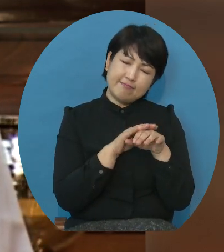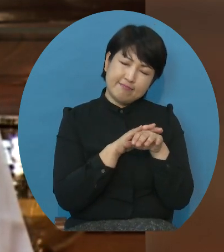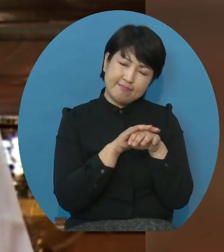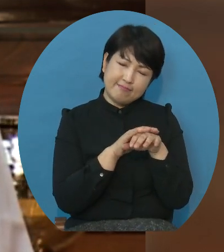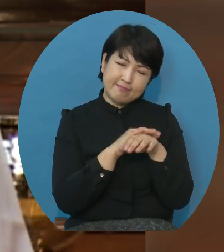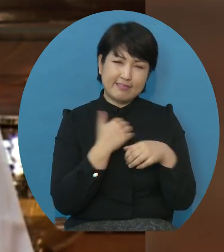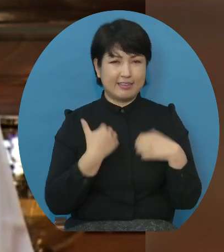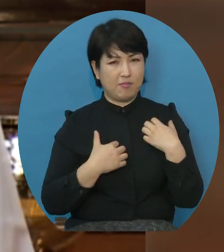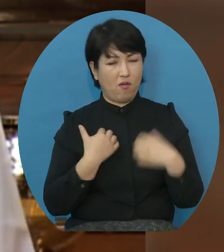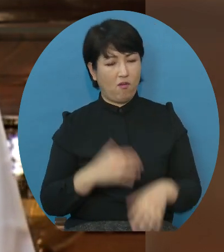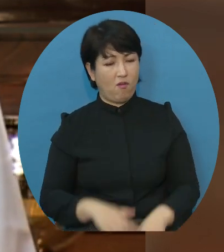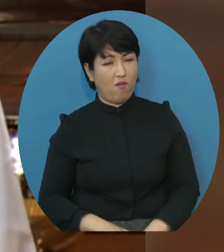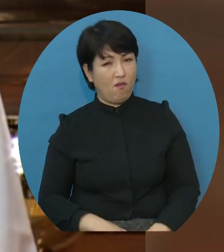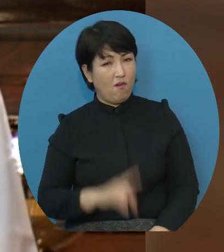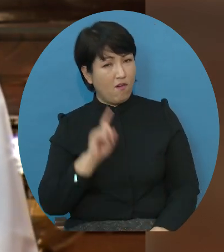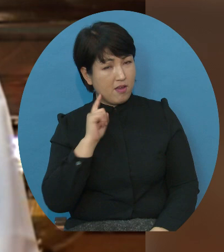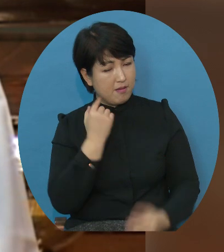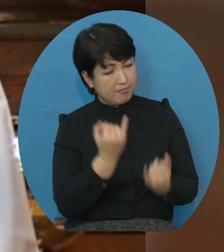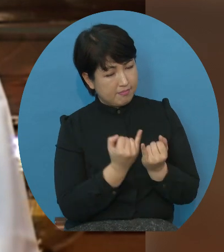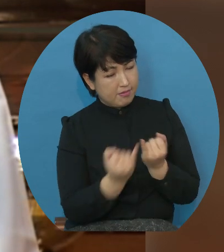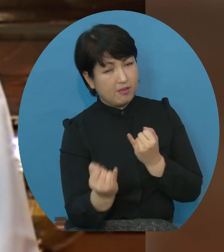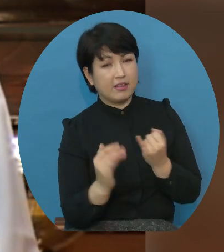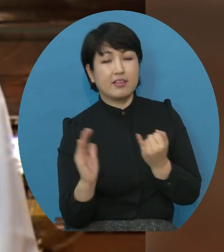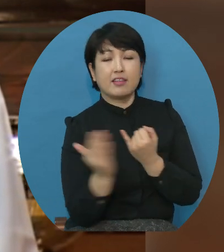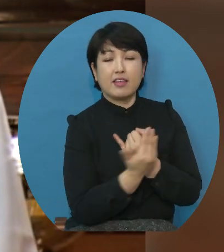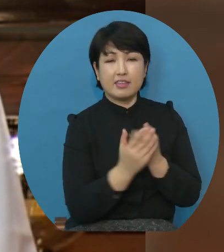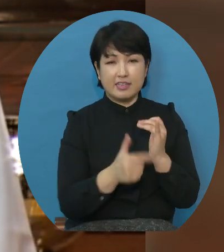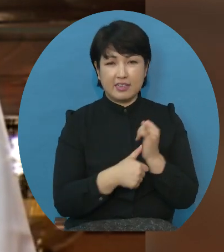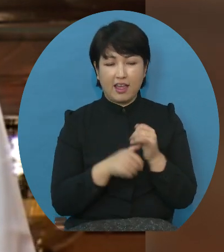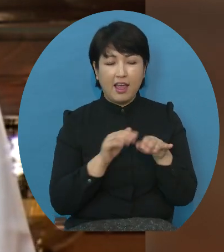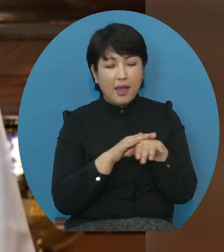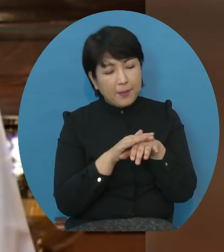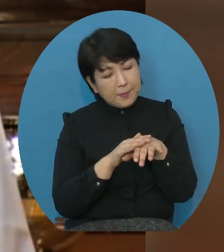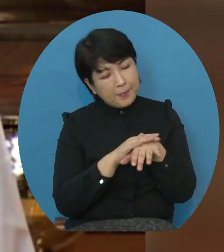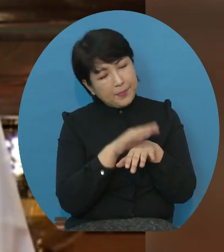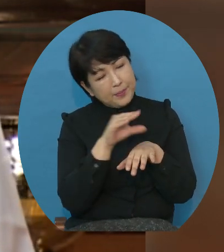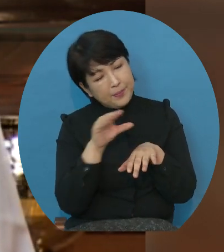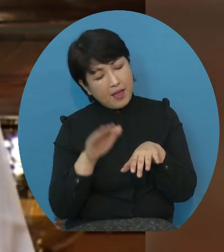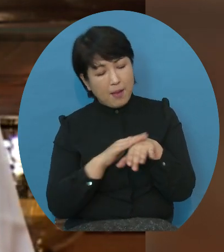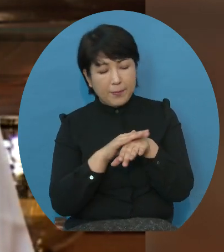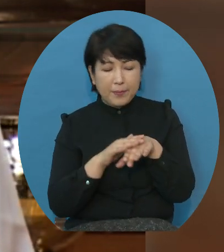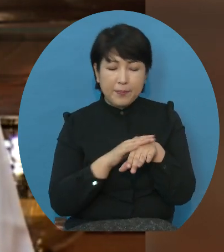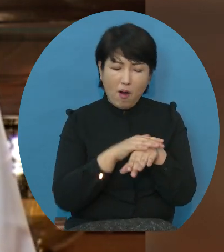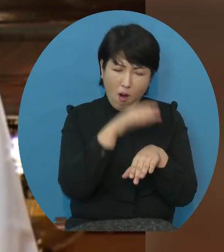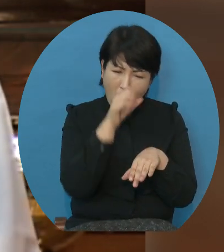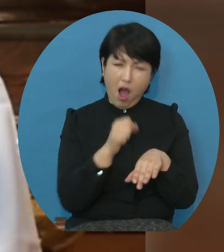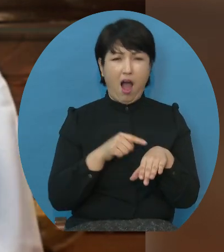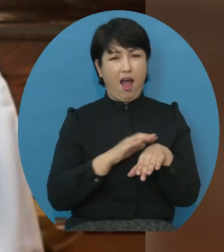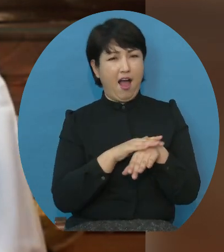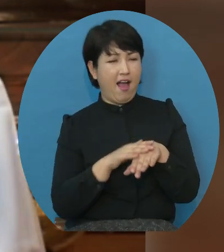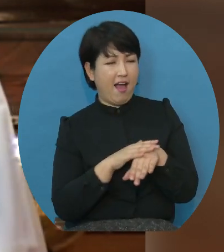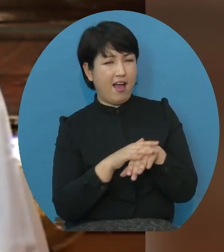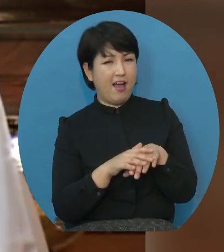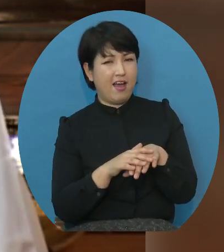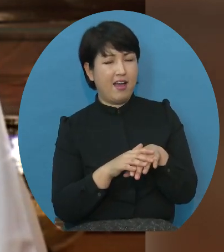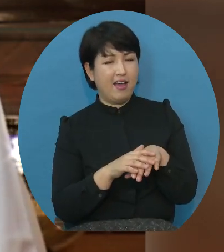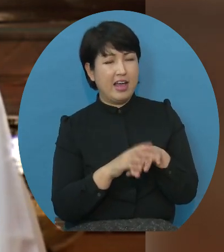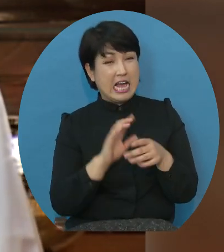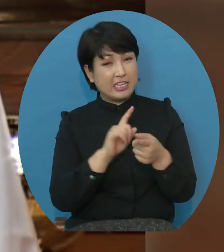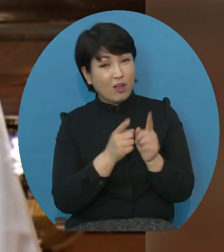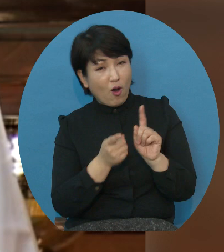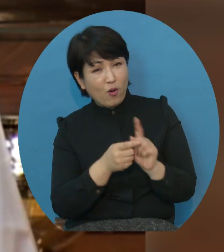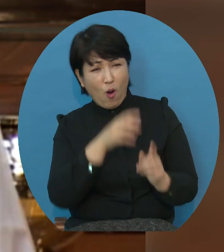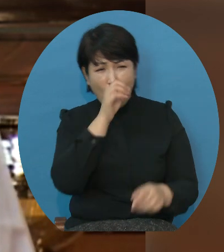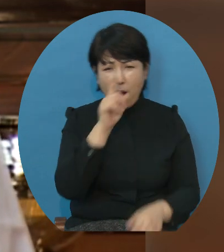거야 아름다운 여인을 품에 안았을 때 그 부드러운 피부 그보다 더 좋은가 되요 이러면서 잘될 끼리